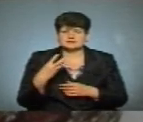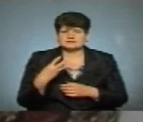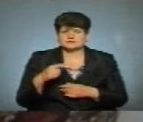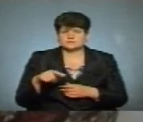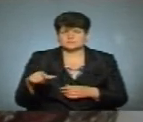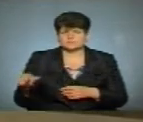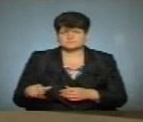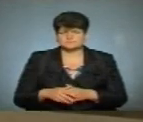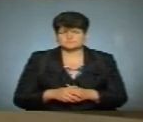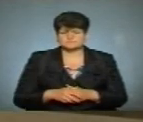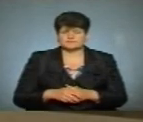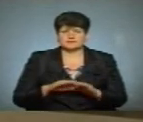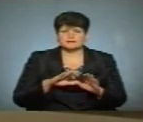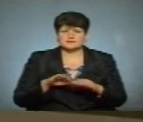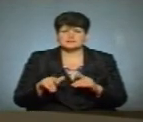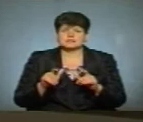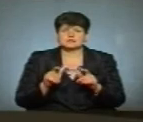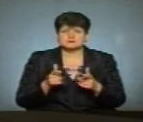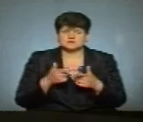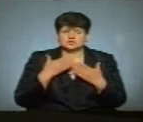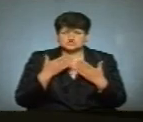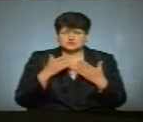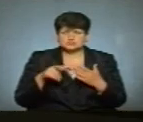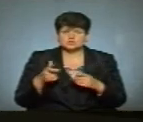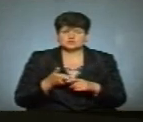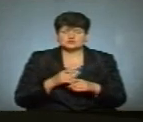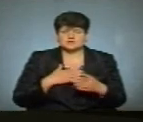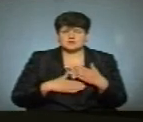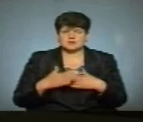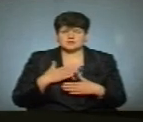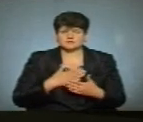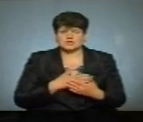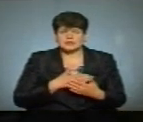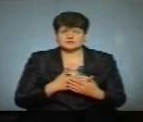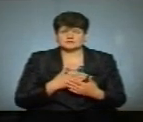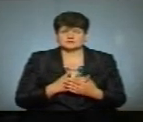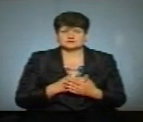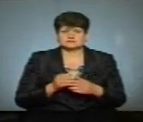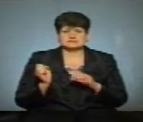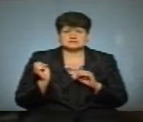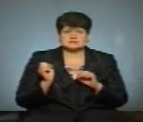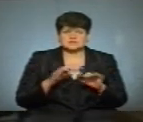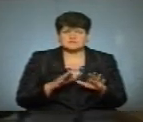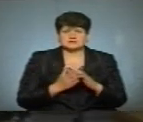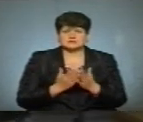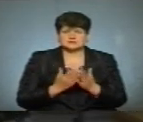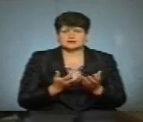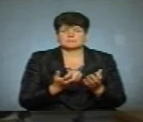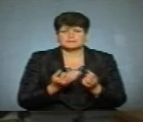читачам. Після карантину читачі дуже радо і активно відреагували, здавали активно книги,